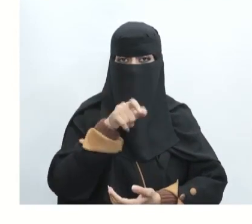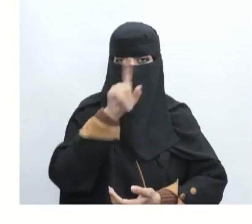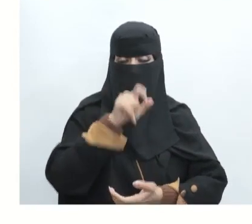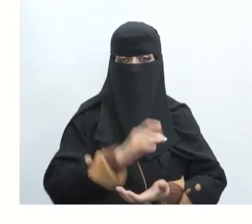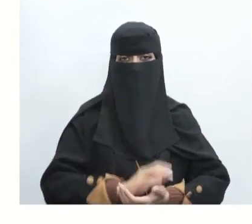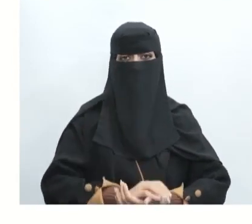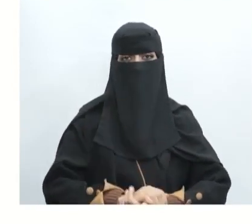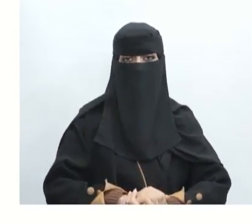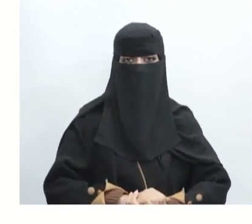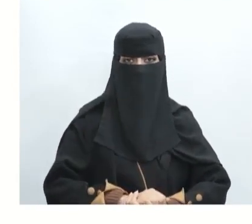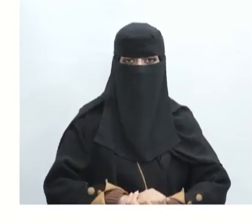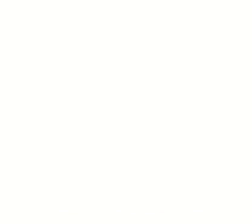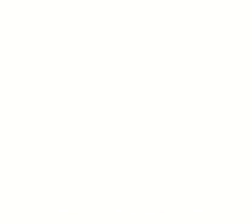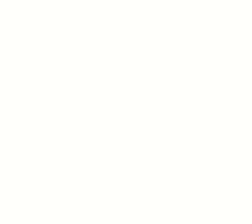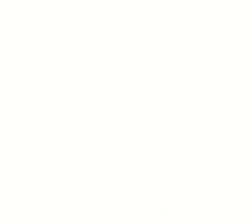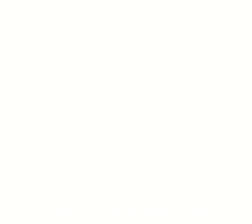السؤال